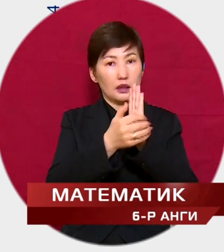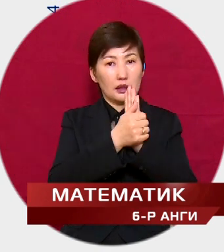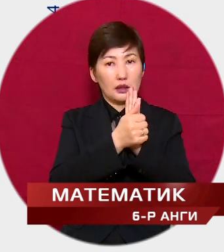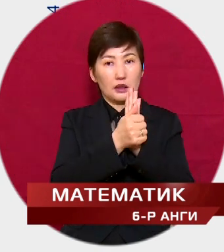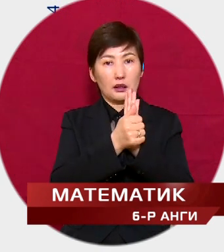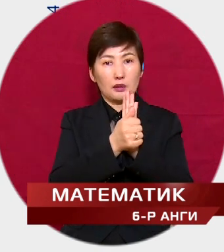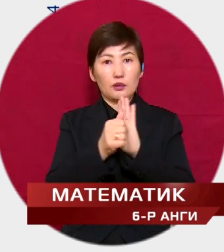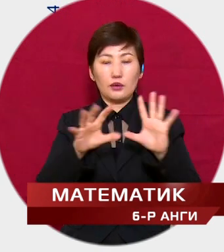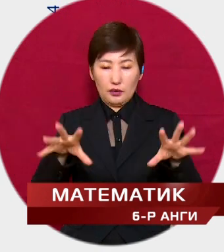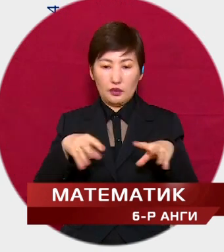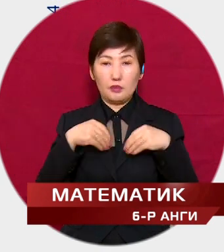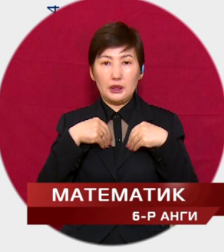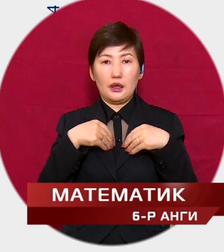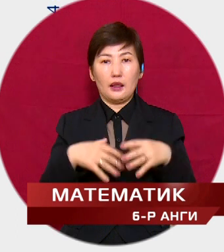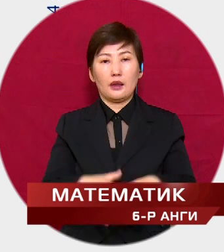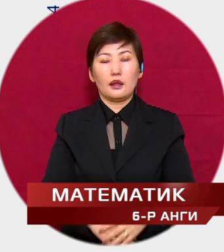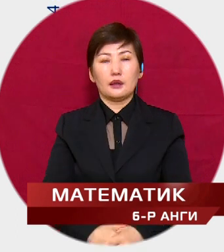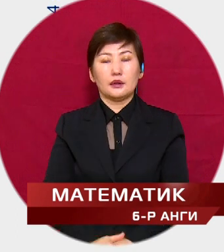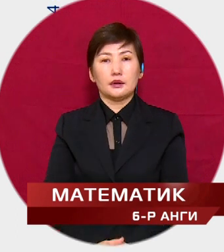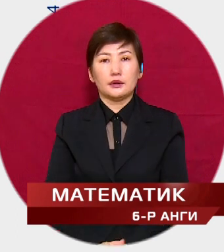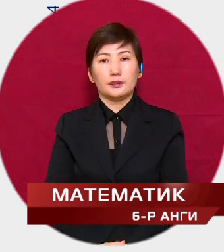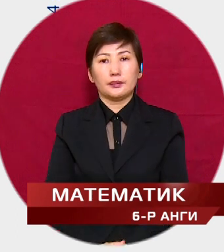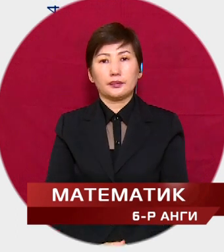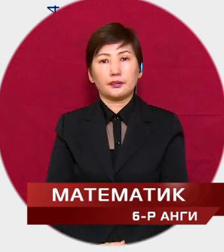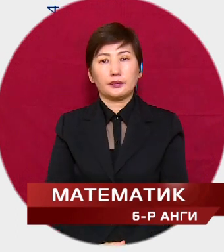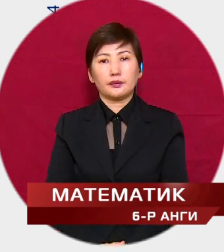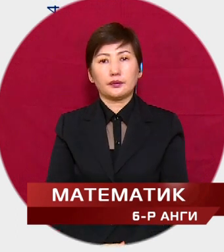бас эзэмшлээ.